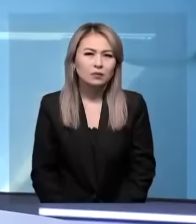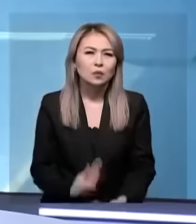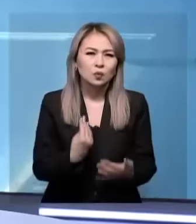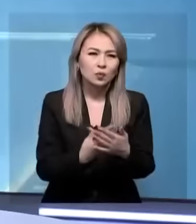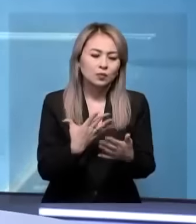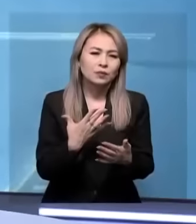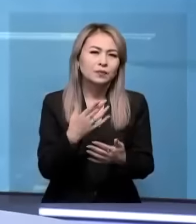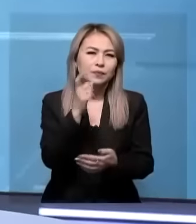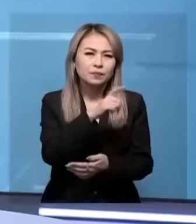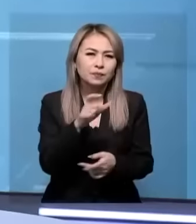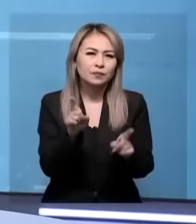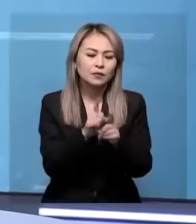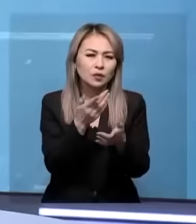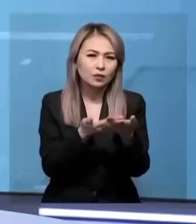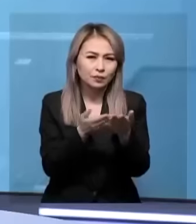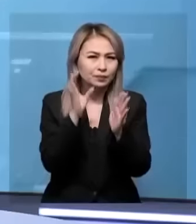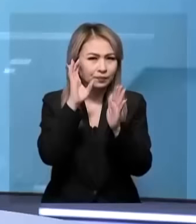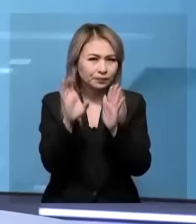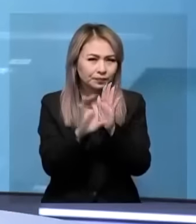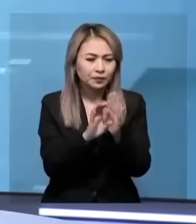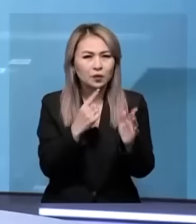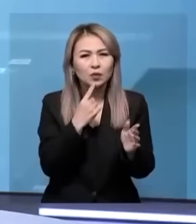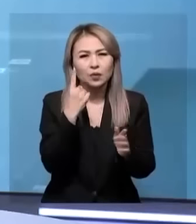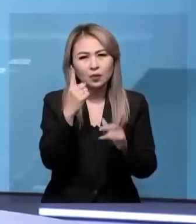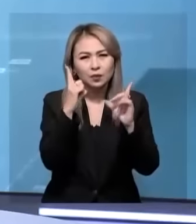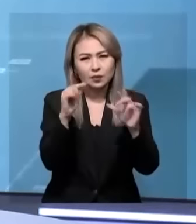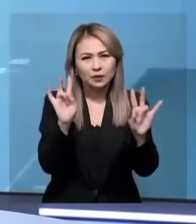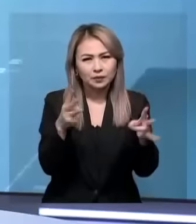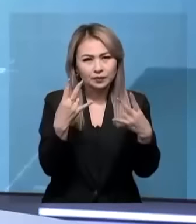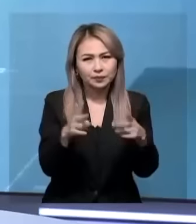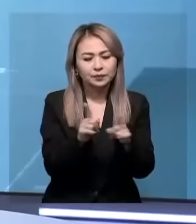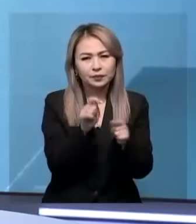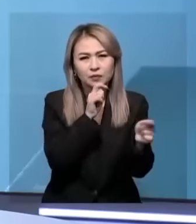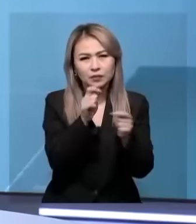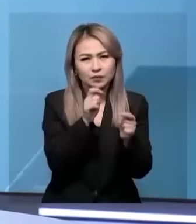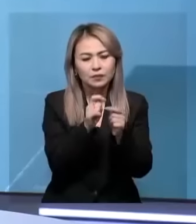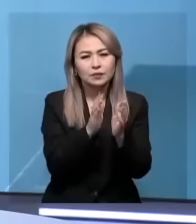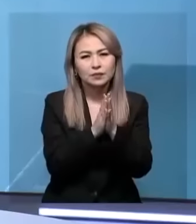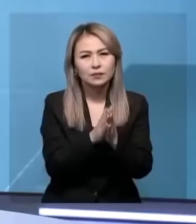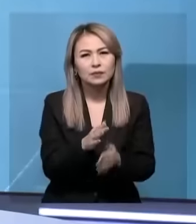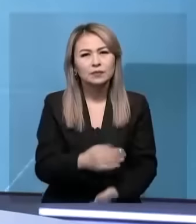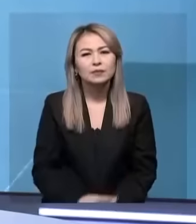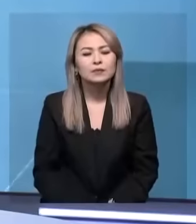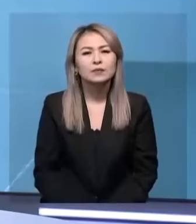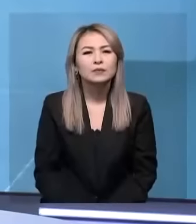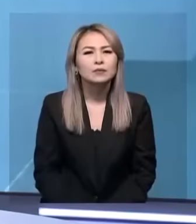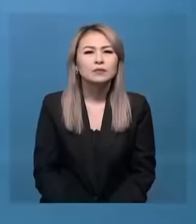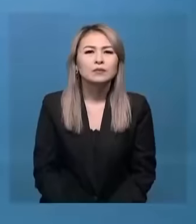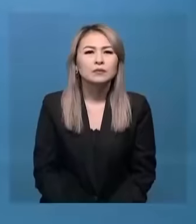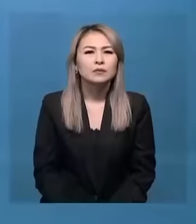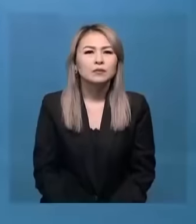Қадірлі көрермен, мамандардың кеңесіне құлақ түріп, алыс жолға шықпауды бізде сұраймыз. Сақ болсаң, сақтайды.